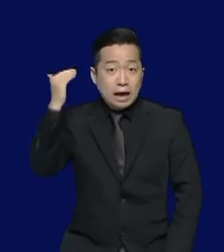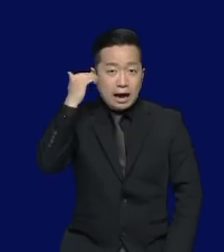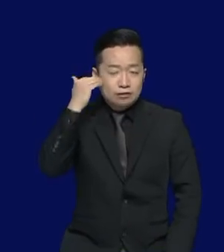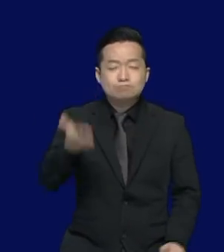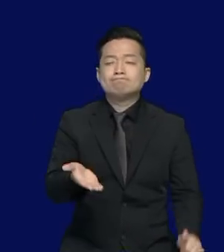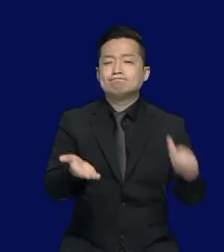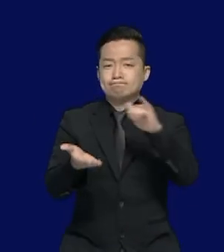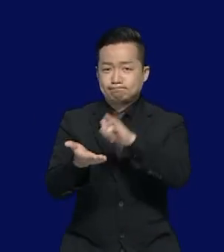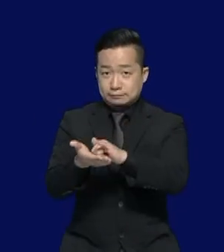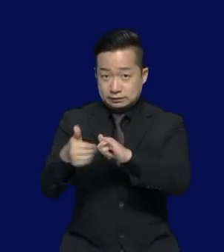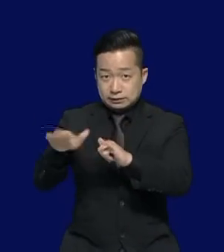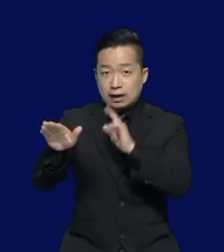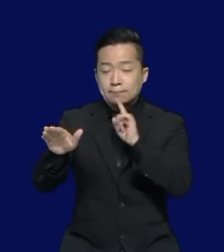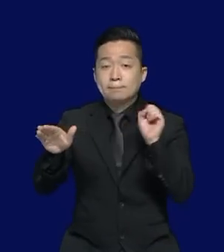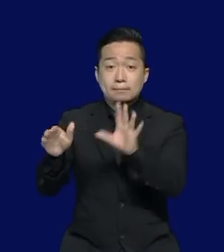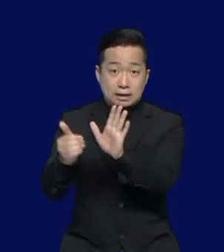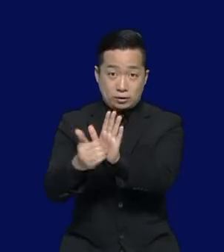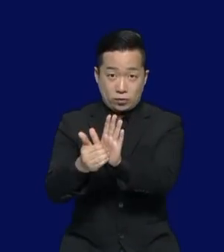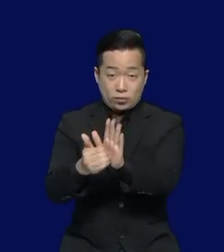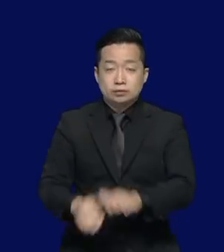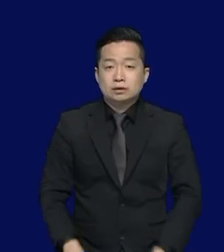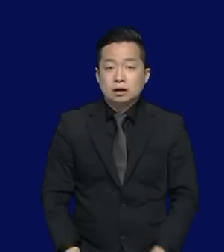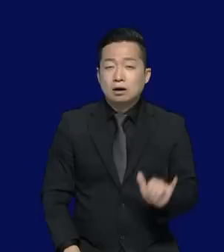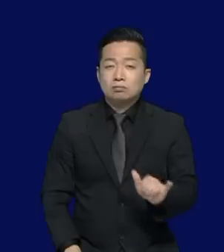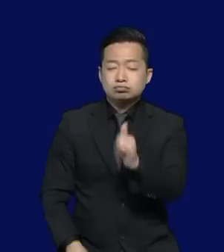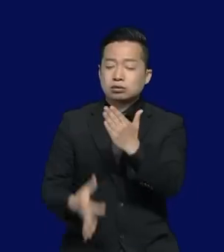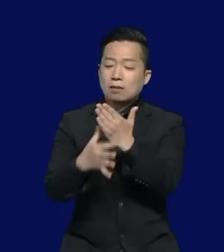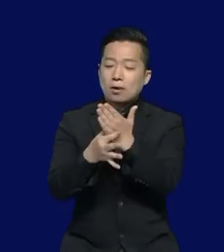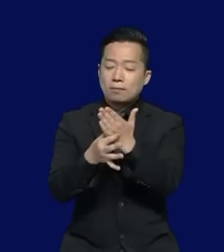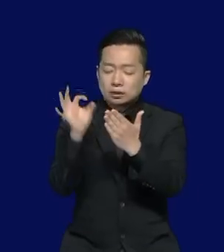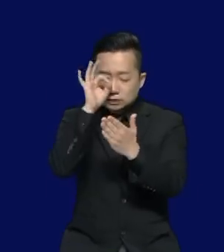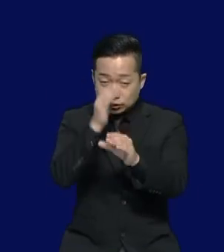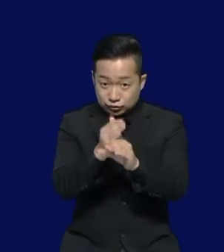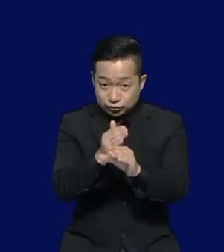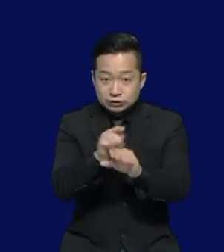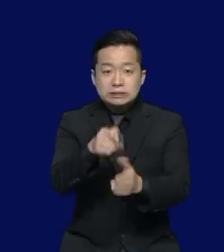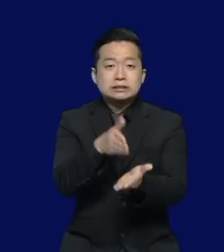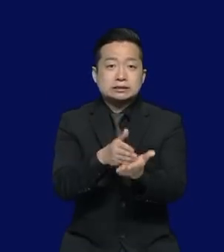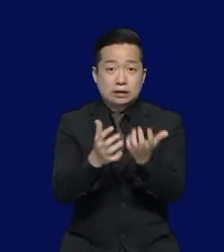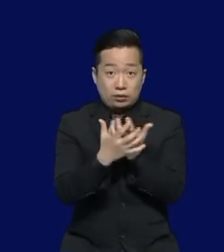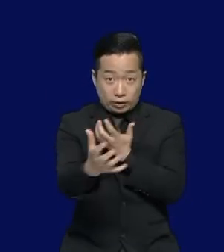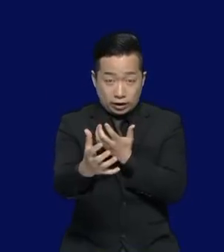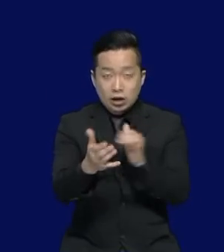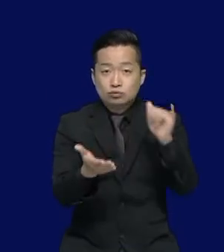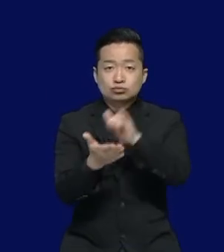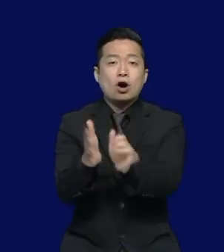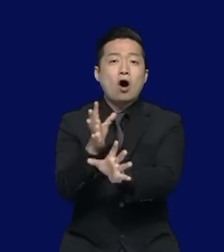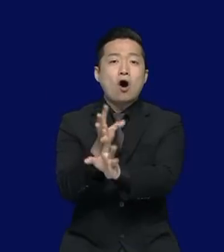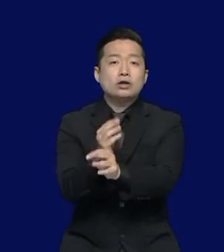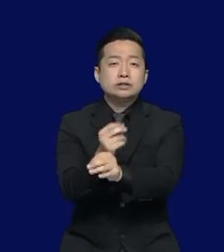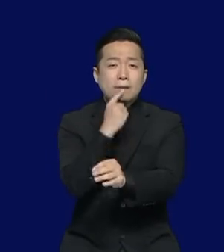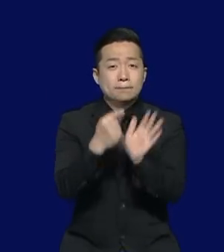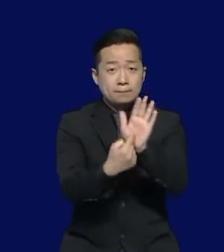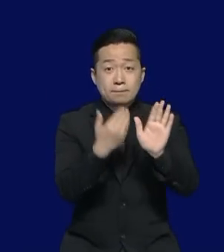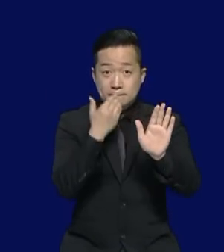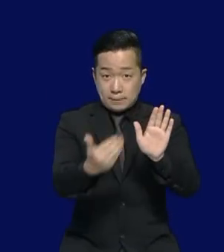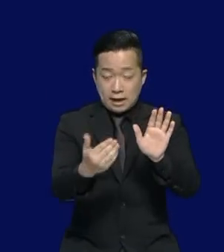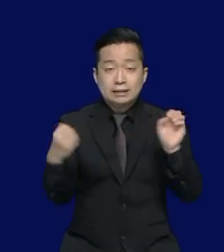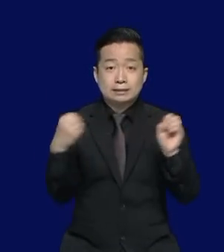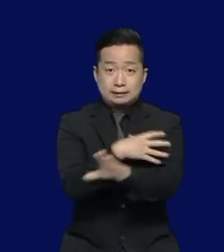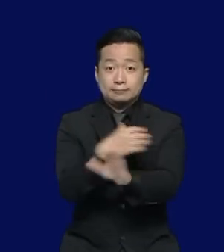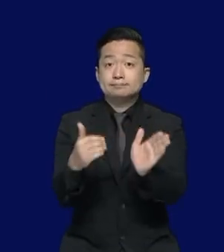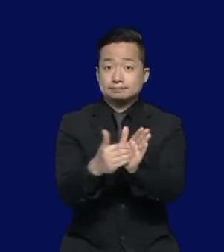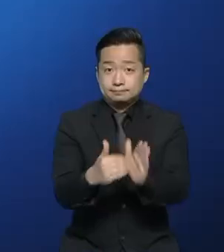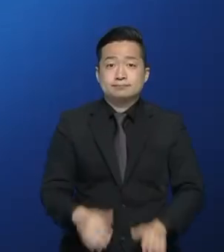들어가겠다고 말했다며 항공편을 알아보고 있으며 현지 기자회견에서 귀국 시점도 말할 수 있을 것 같다고 답했다고